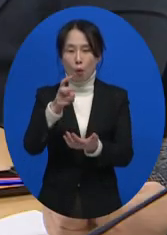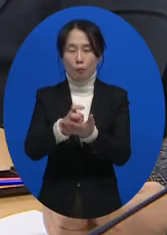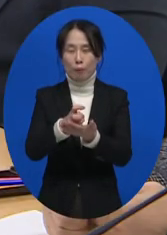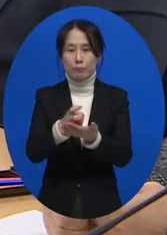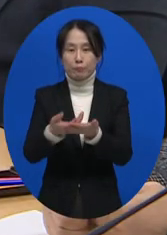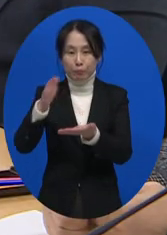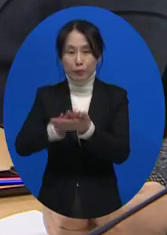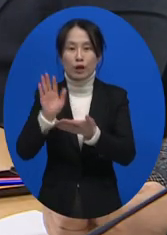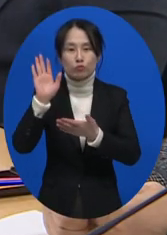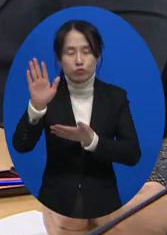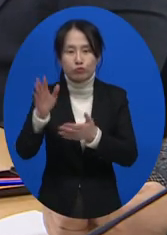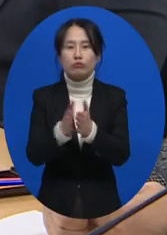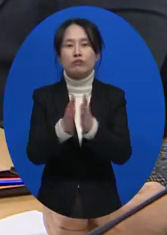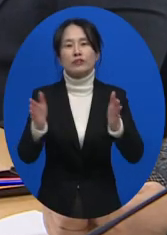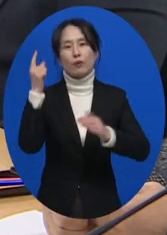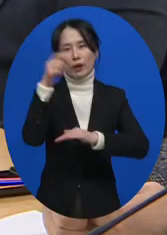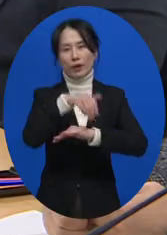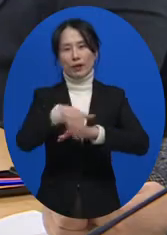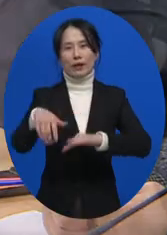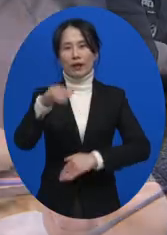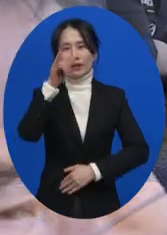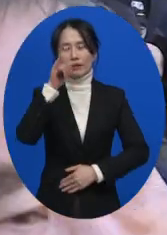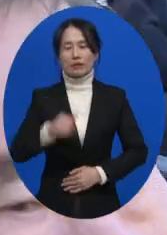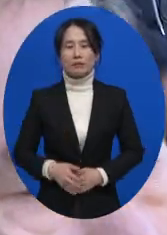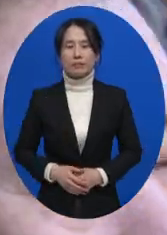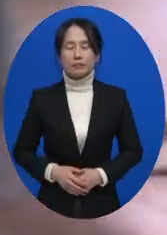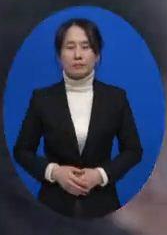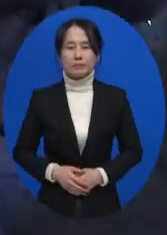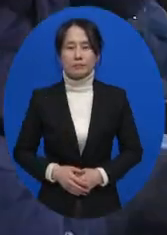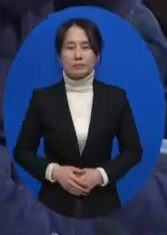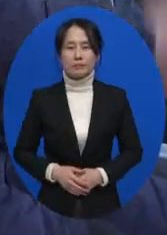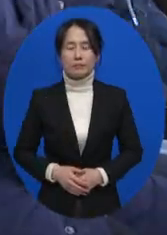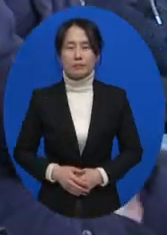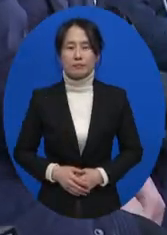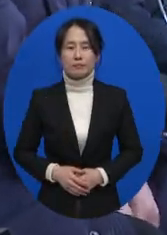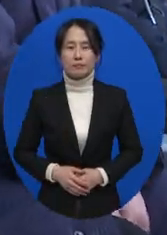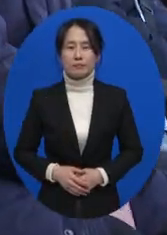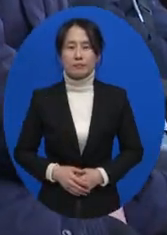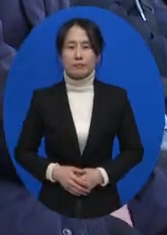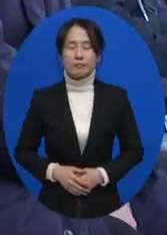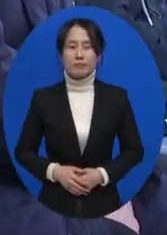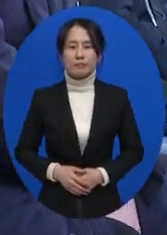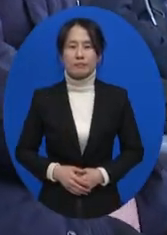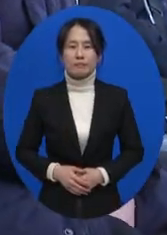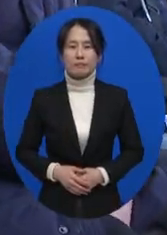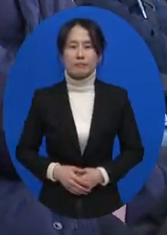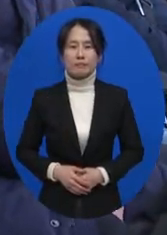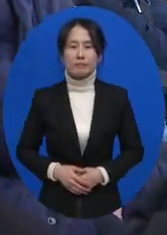조례 개정안이 공포된 후 발매될 예정입니다. 경기 CCTV 최창순입니다.